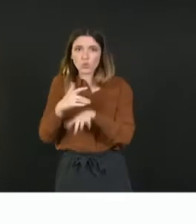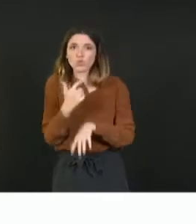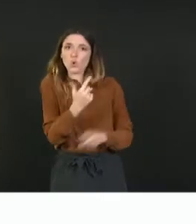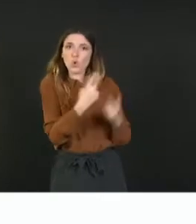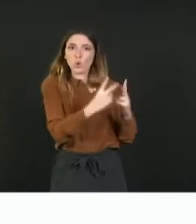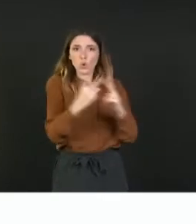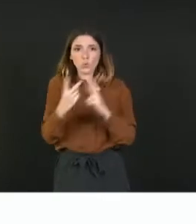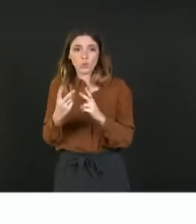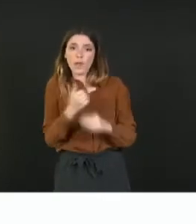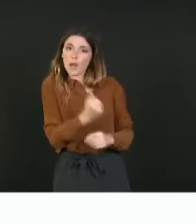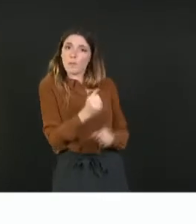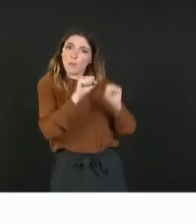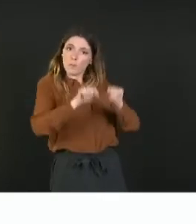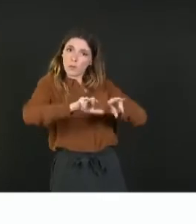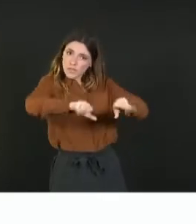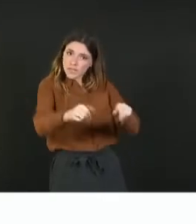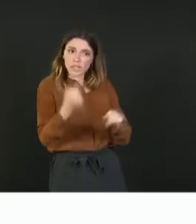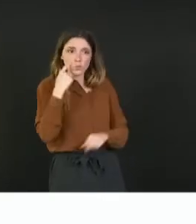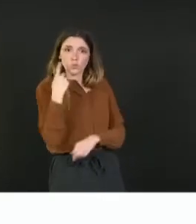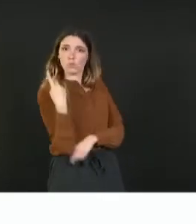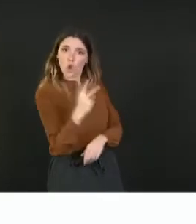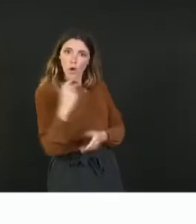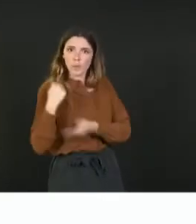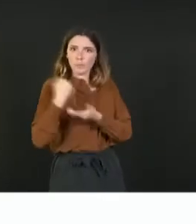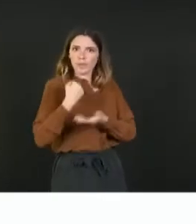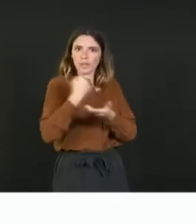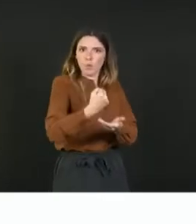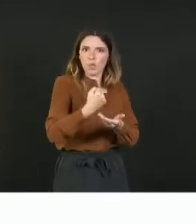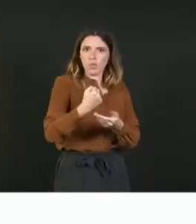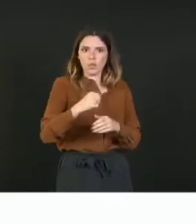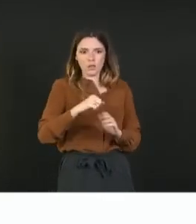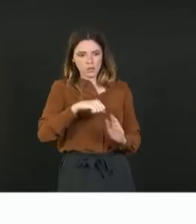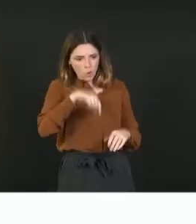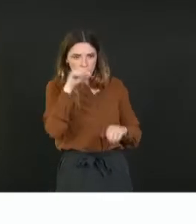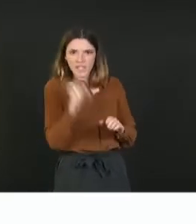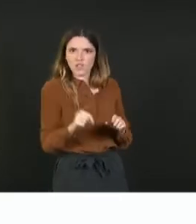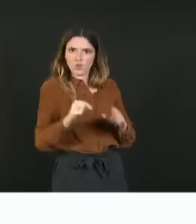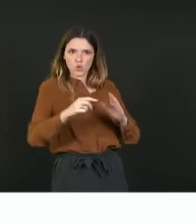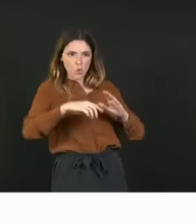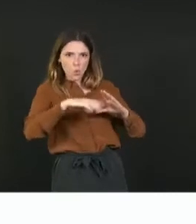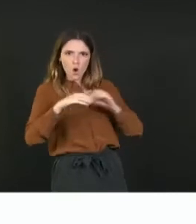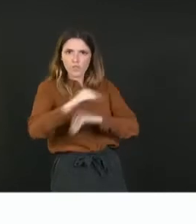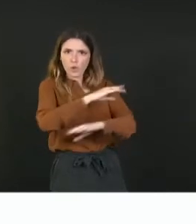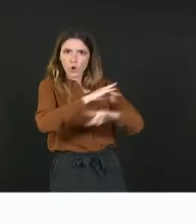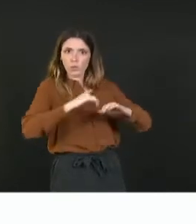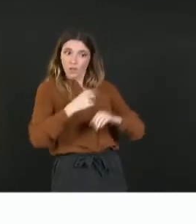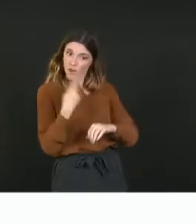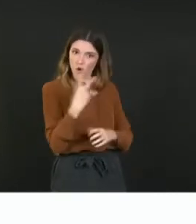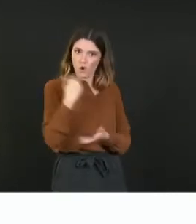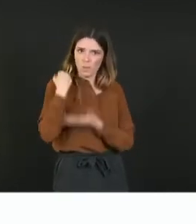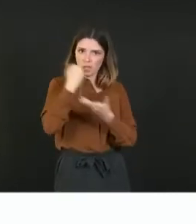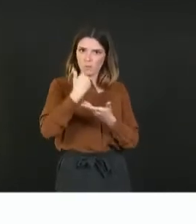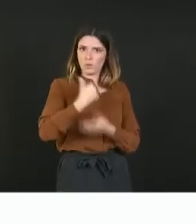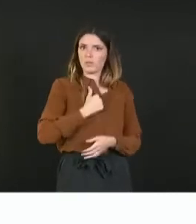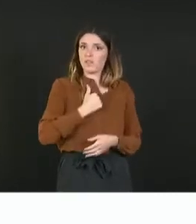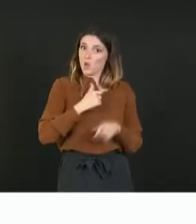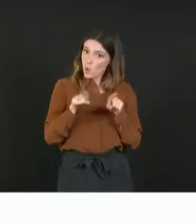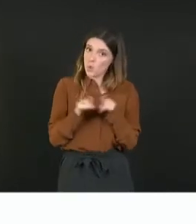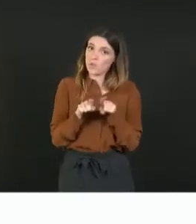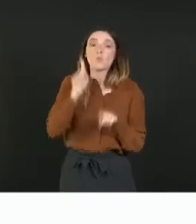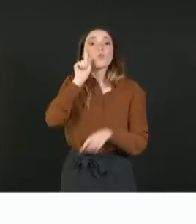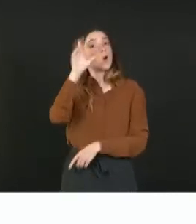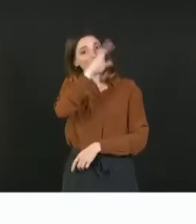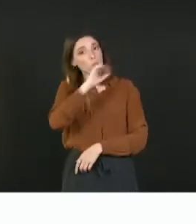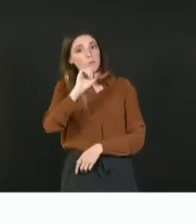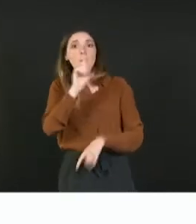y compris pour leur patrimoine, des obligations réelles environnementales sur leur patrimoine privé. Parce qu'il ne faut pas oublier que dans